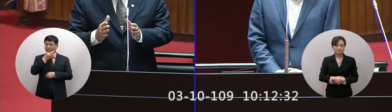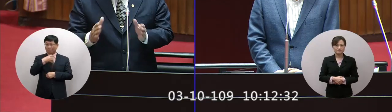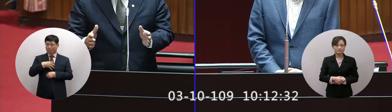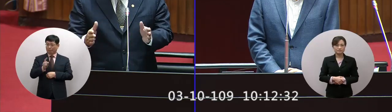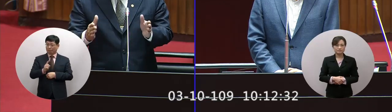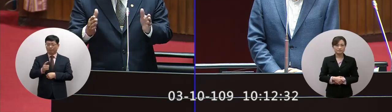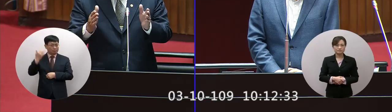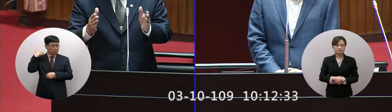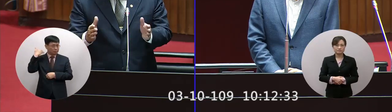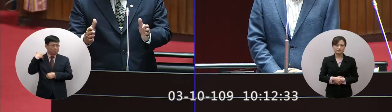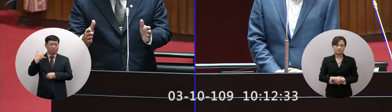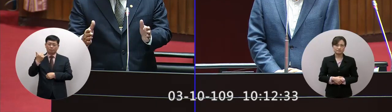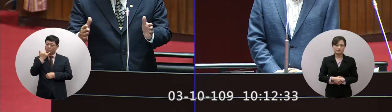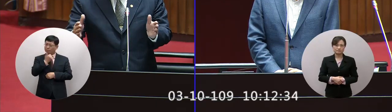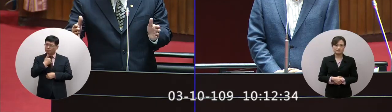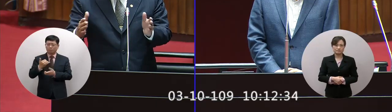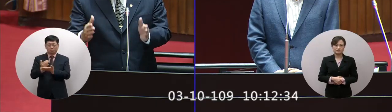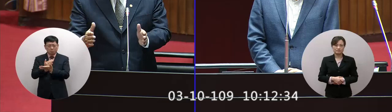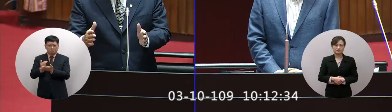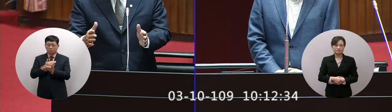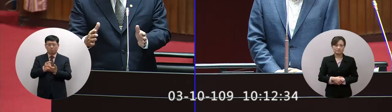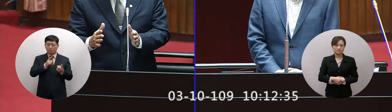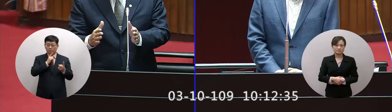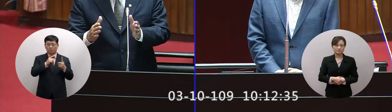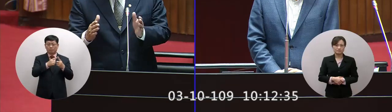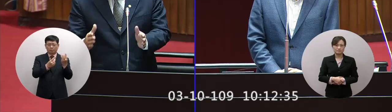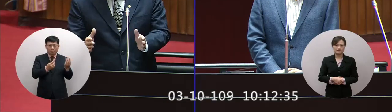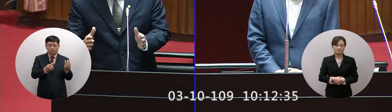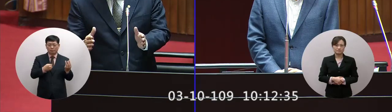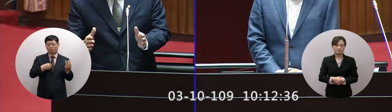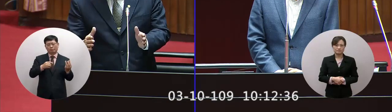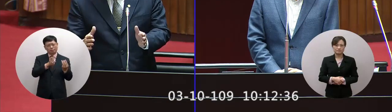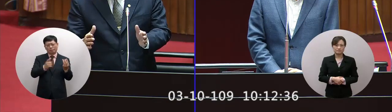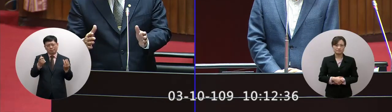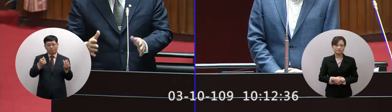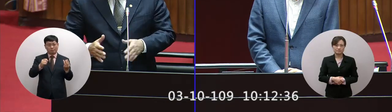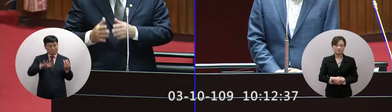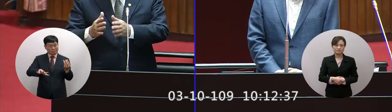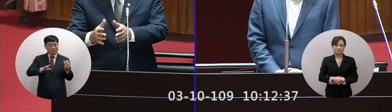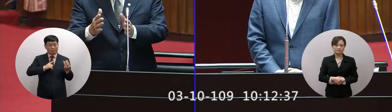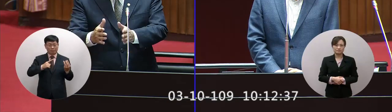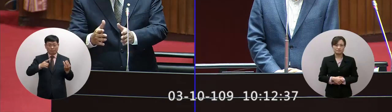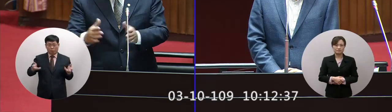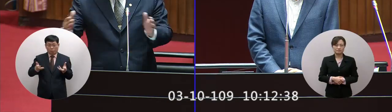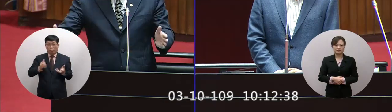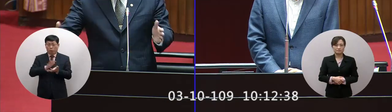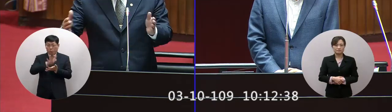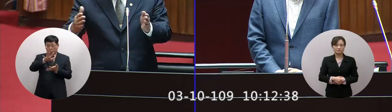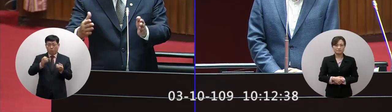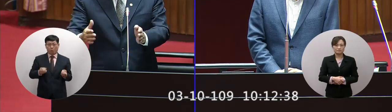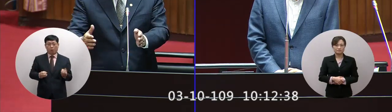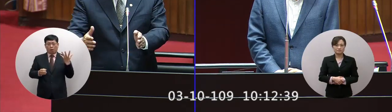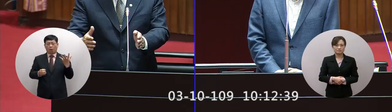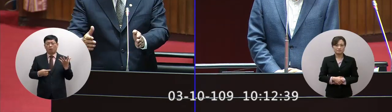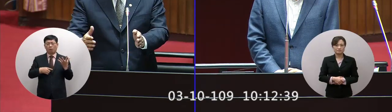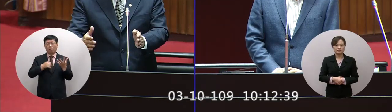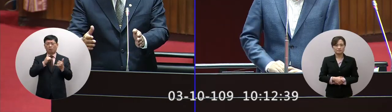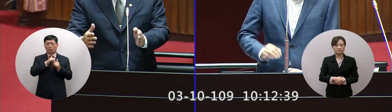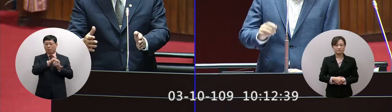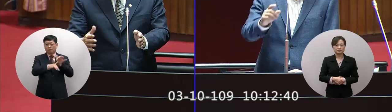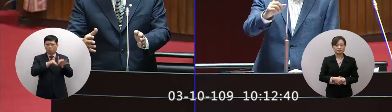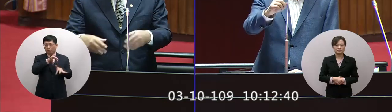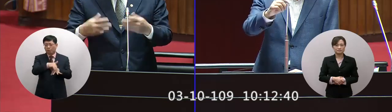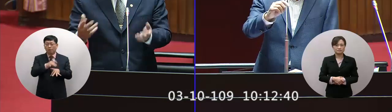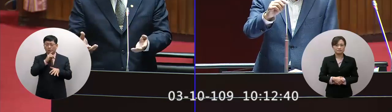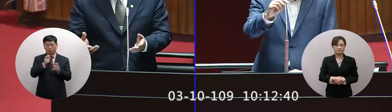说，当初也许在评估的时候，他人没有这么聚集，所以影响没这么大。但是你施工做完之后，哎，民众的这个居